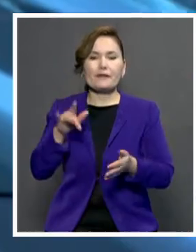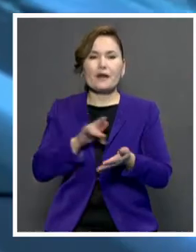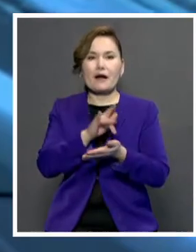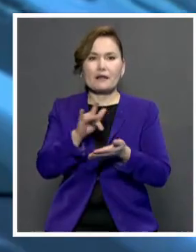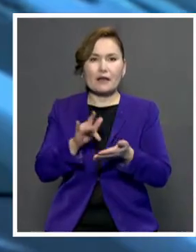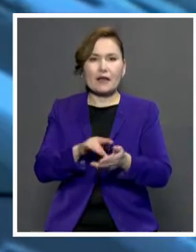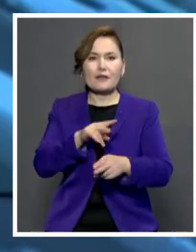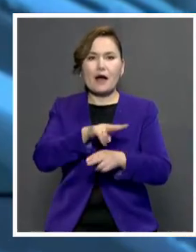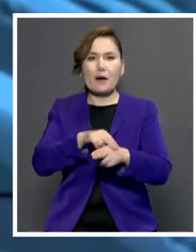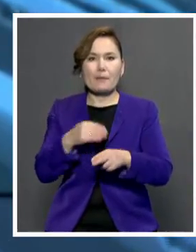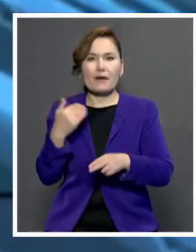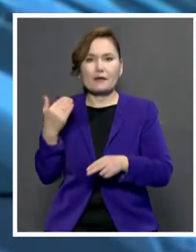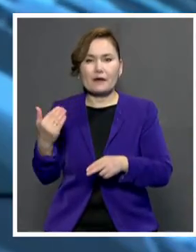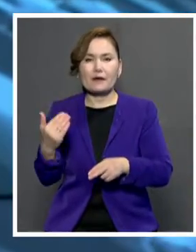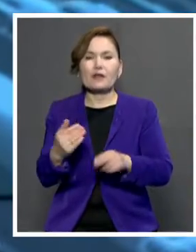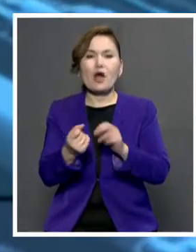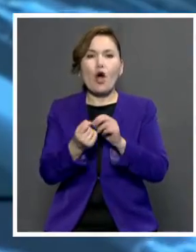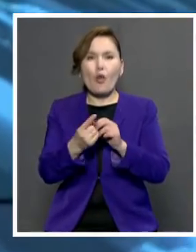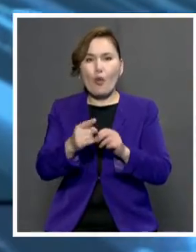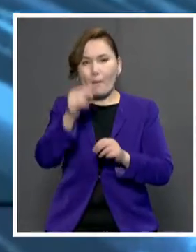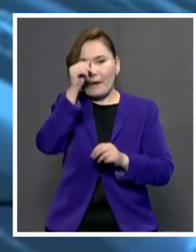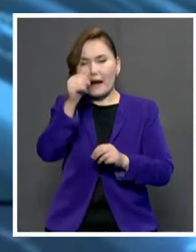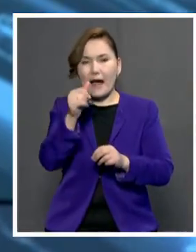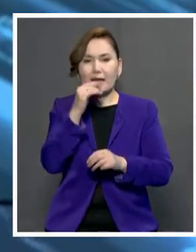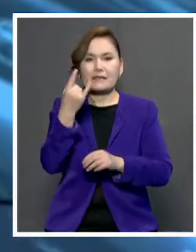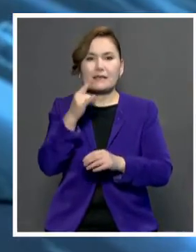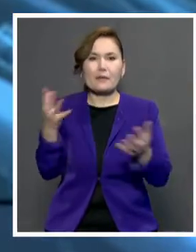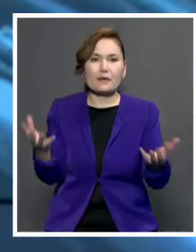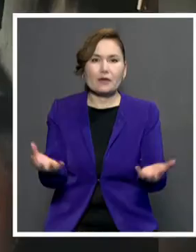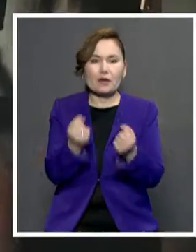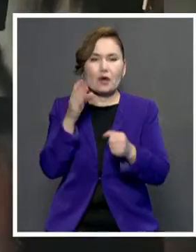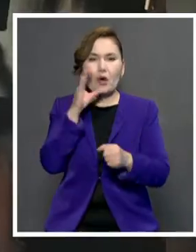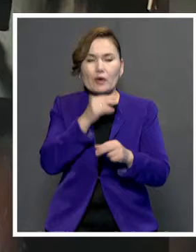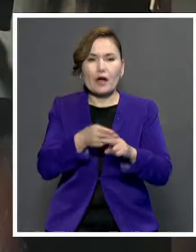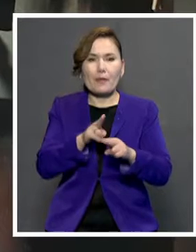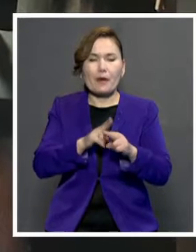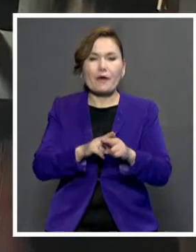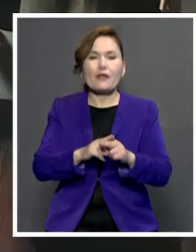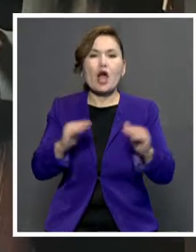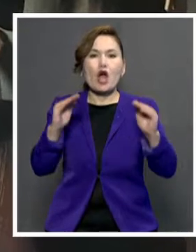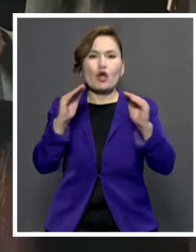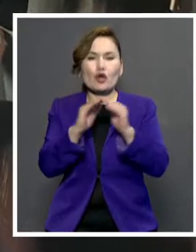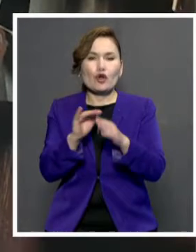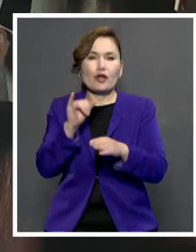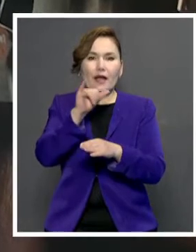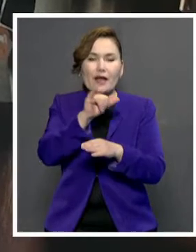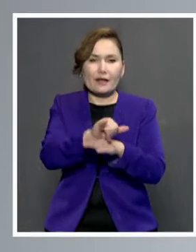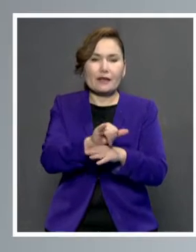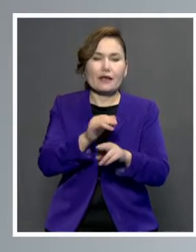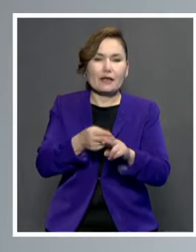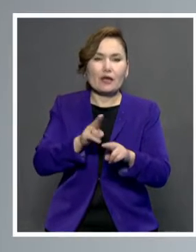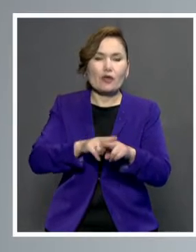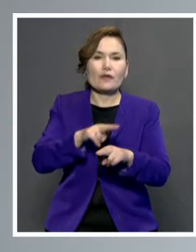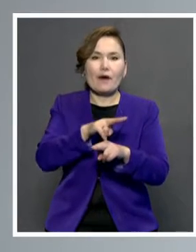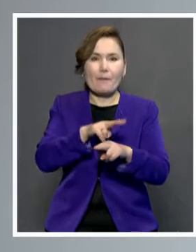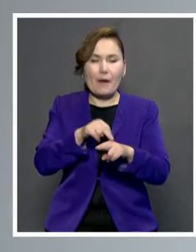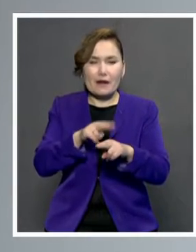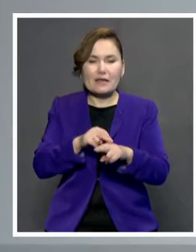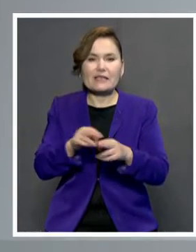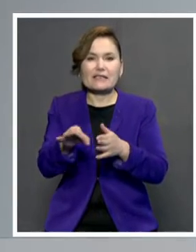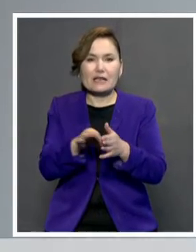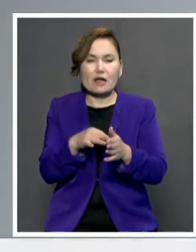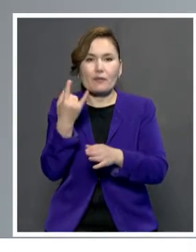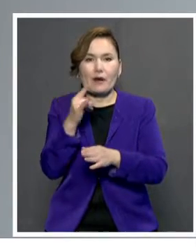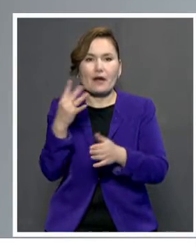Павлодарлық тәртіп сақшылары 11 айлық сәбиді құтқарып қалды. Саяжайдағы үйді тексере барған олар пештен шыққан ұлы еске тұншыққан балан тапқан. Нәресе